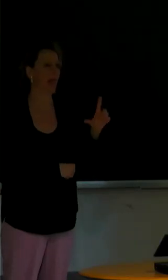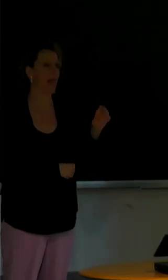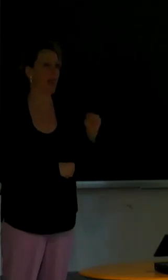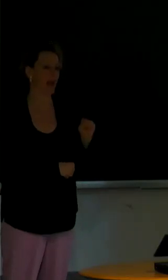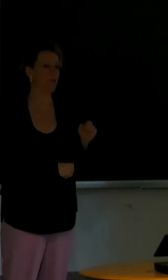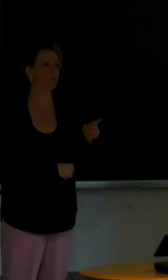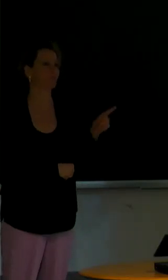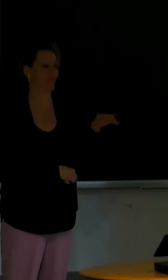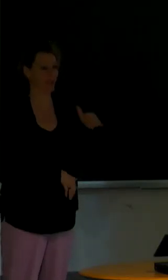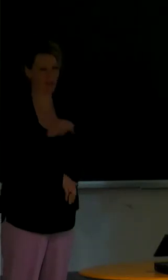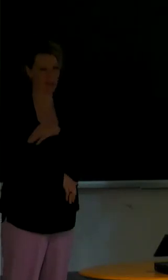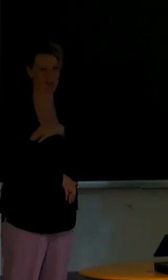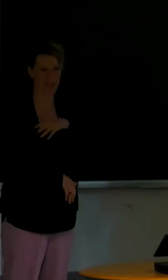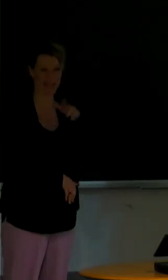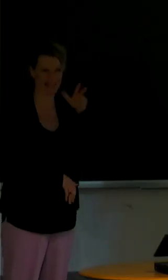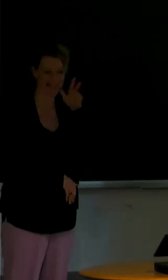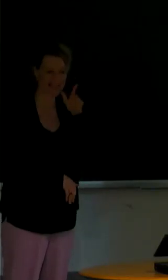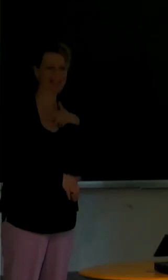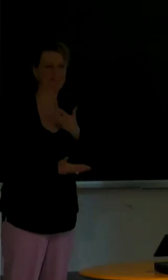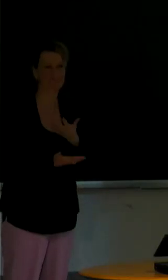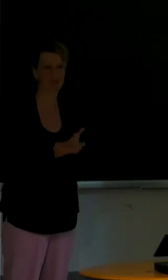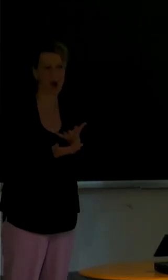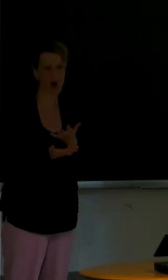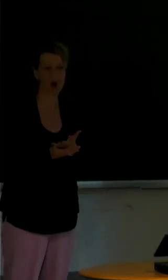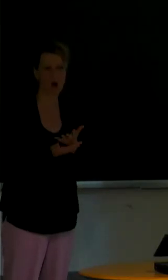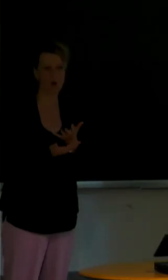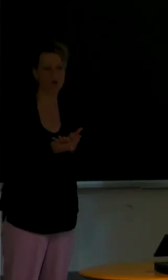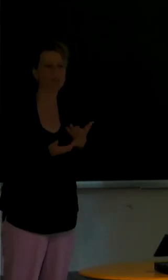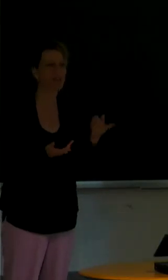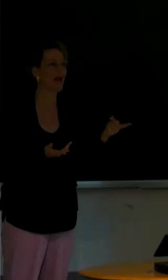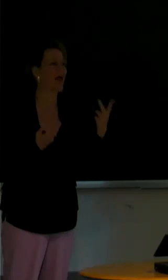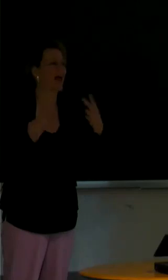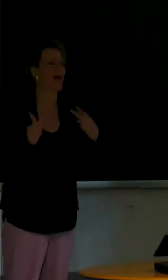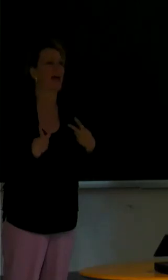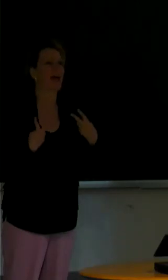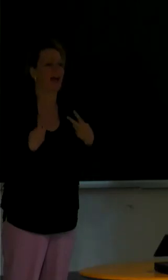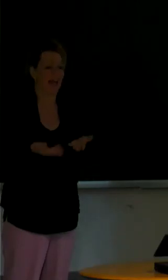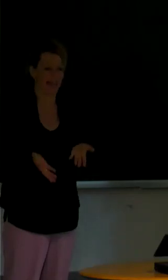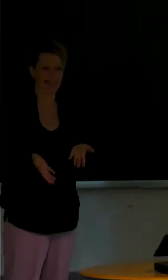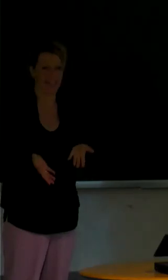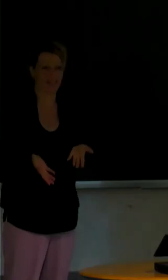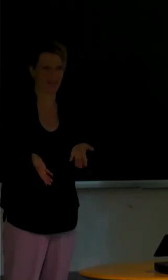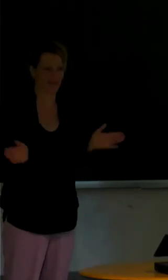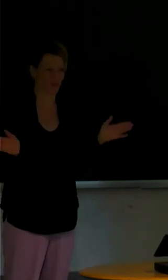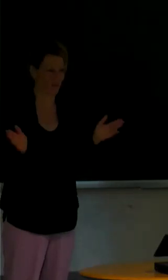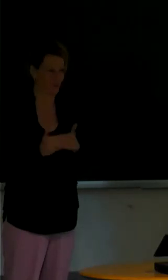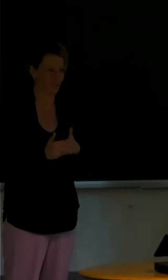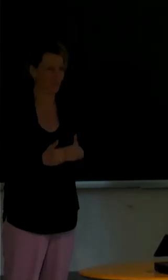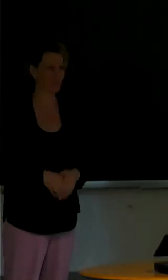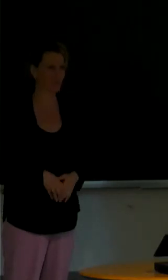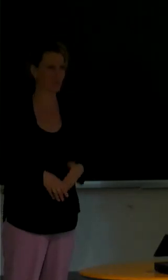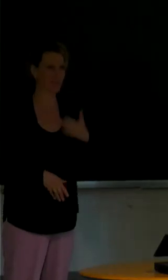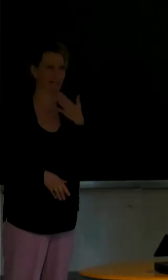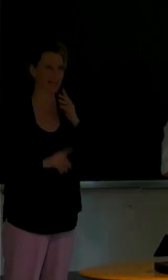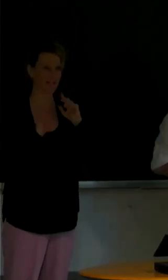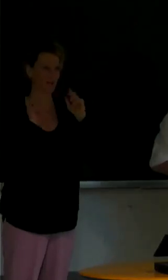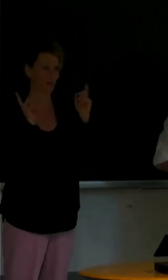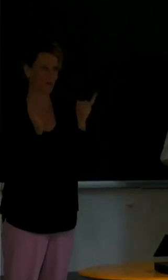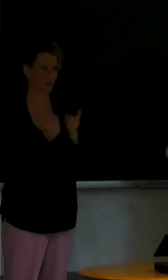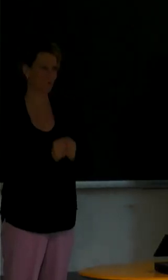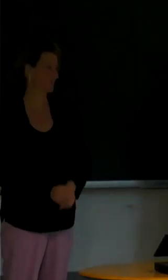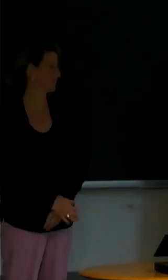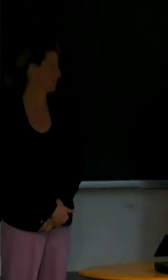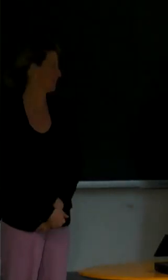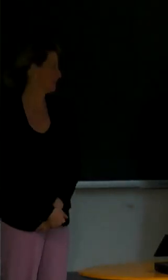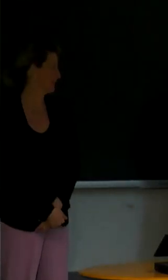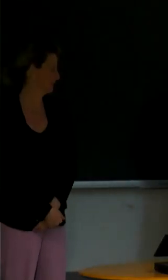e che vi racconta un po' quello che ha vissuto lei, in quello che sta vivendo lei in questi anni. Grazie a tutti.